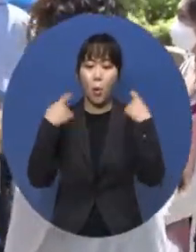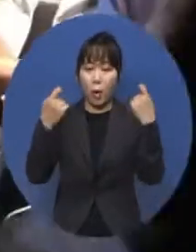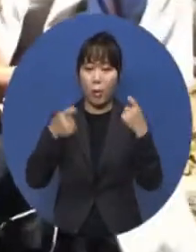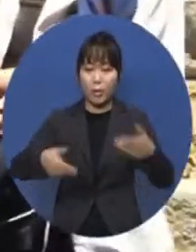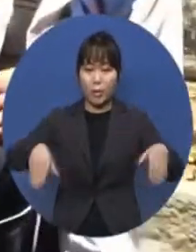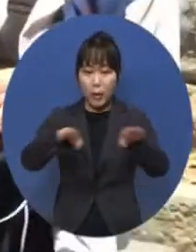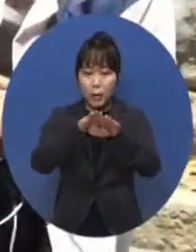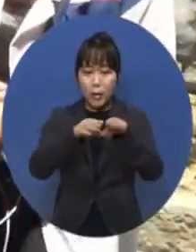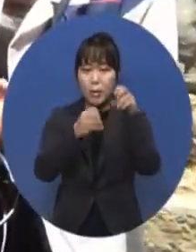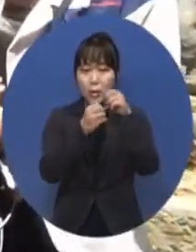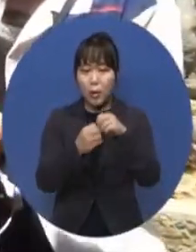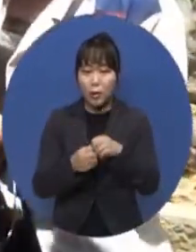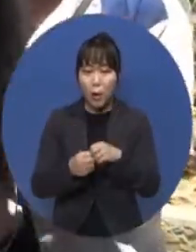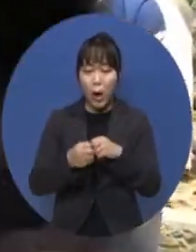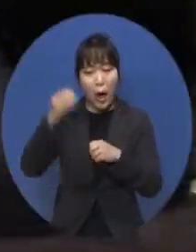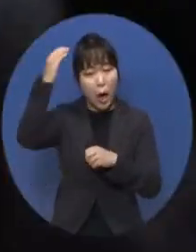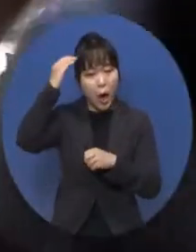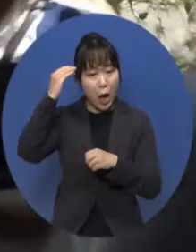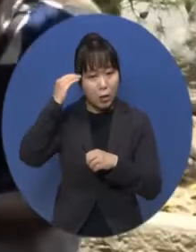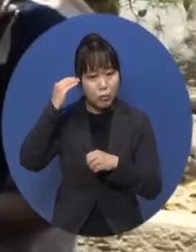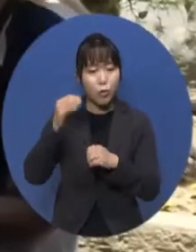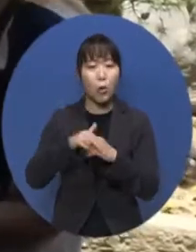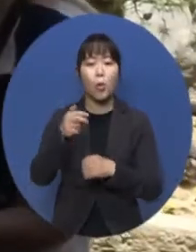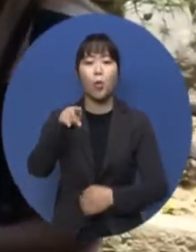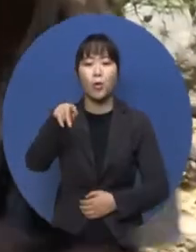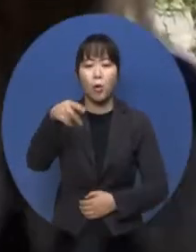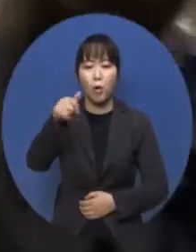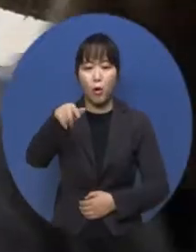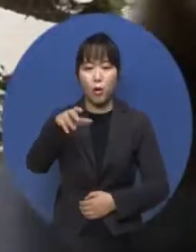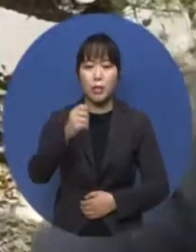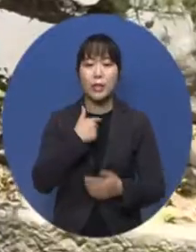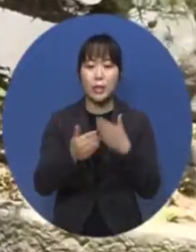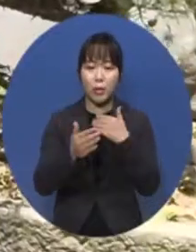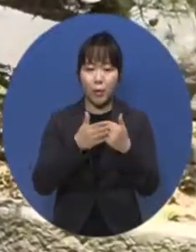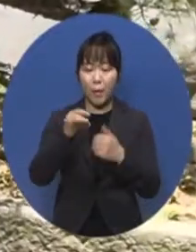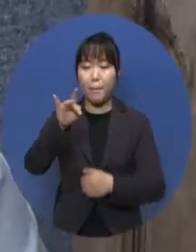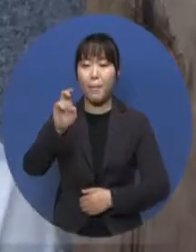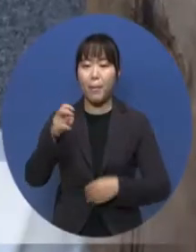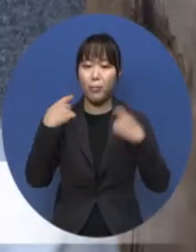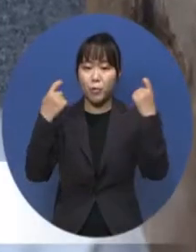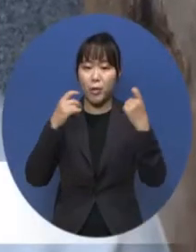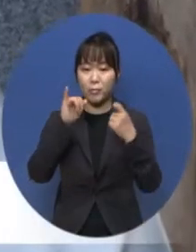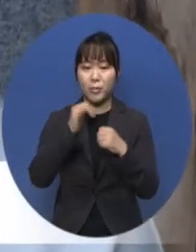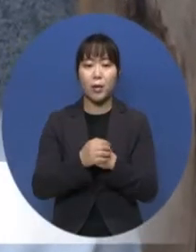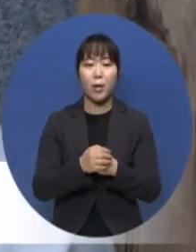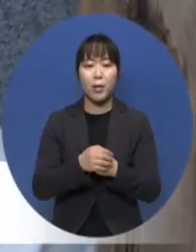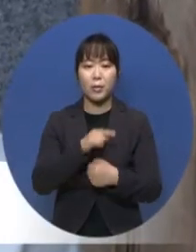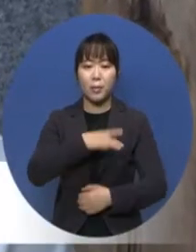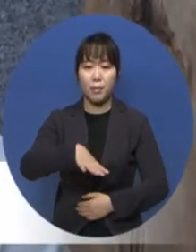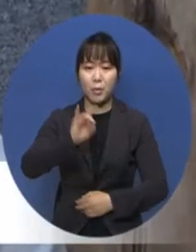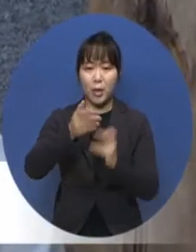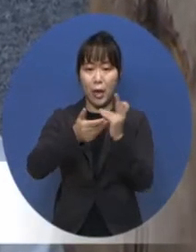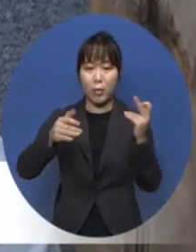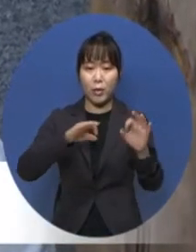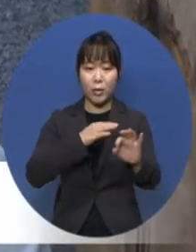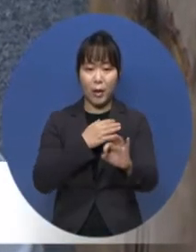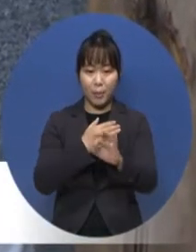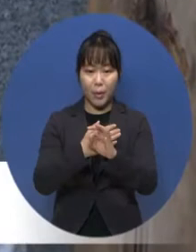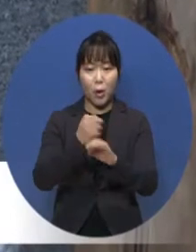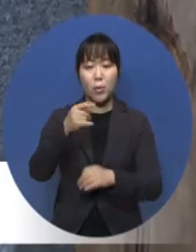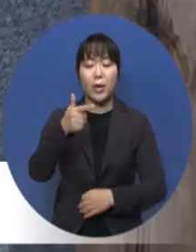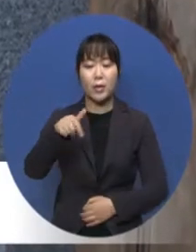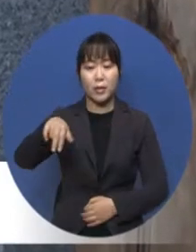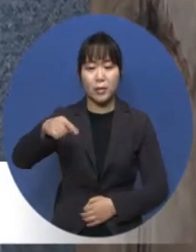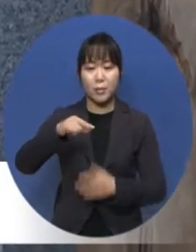한옥 관광호텔 고려궁 체험과 팸투어를 시작했습니다. 일단 강원도 하면 웰니스 프로그램